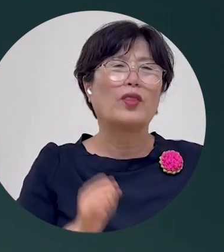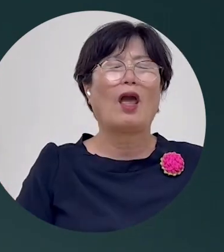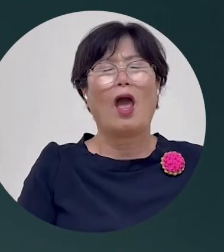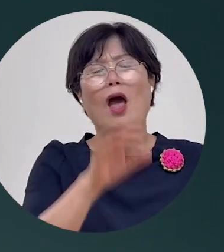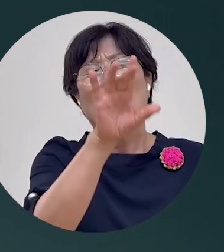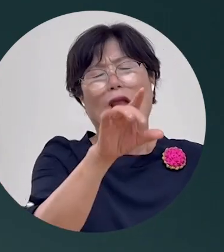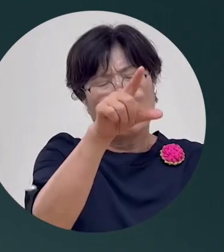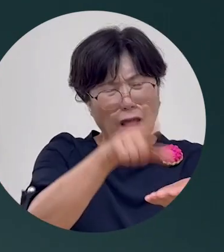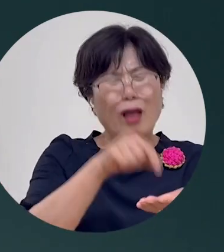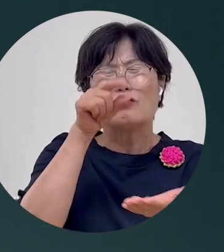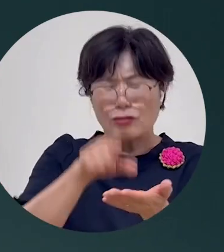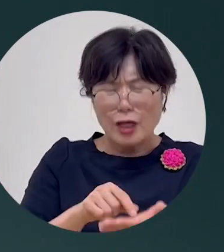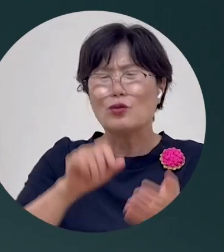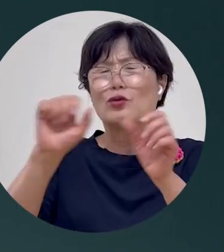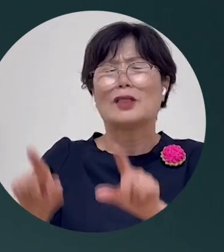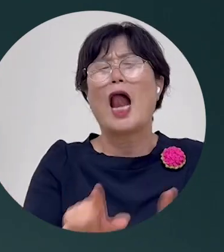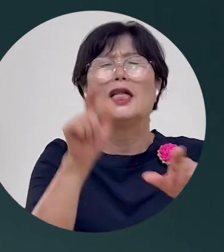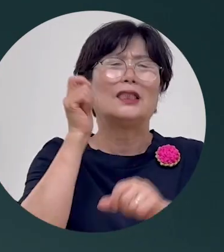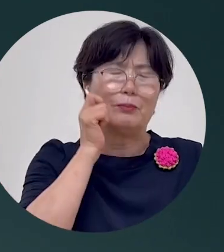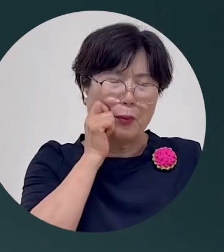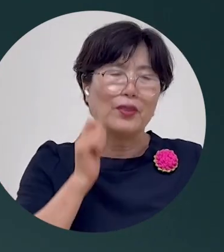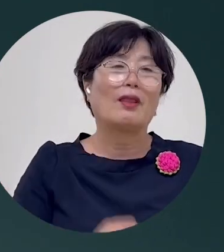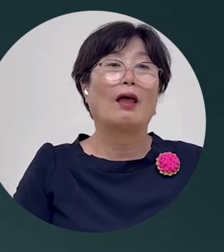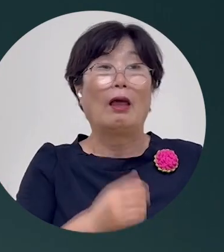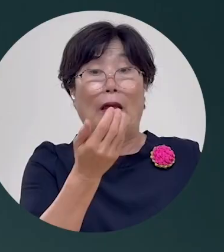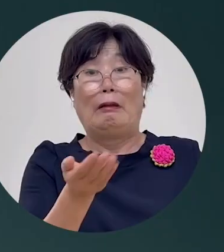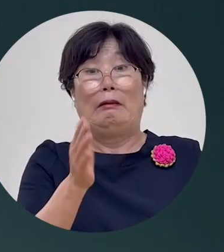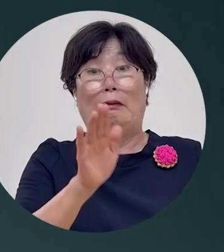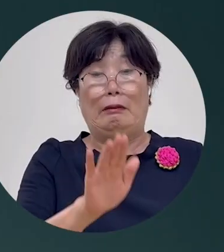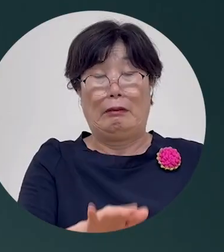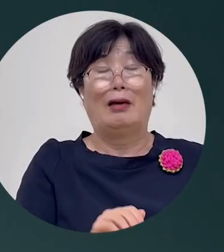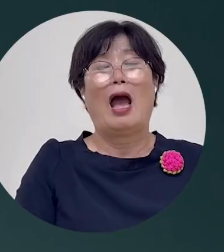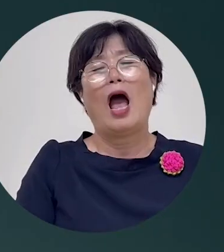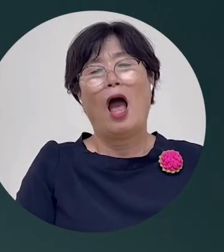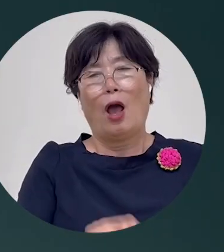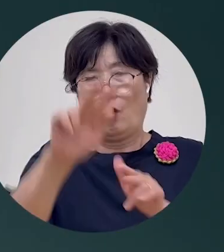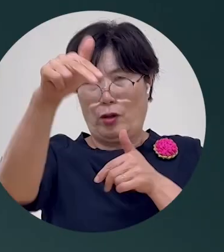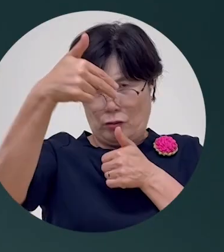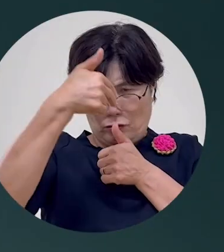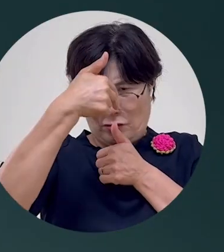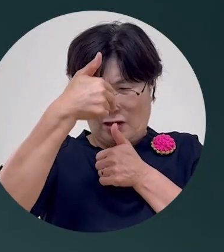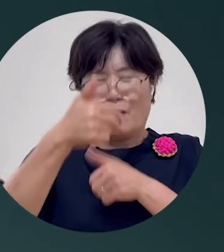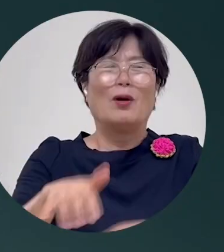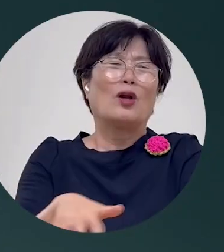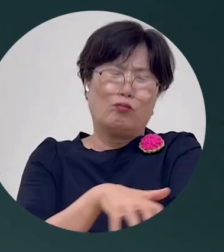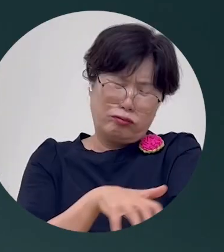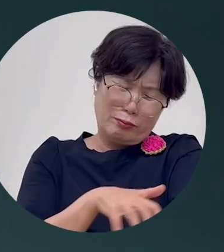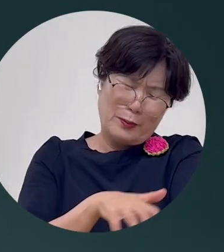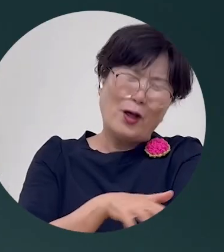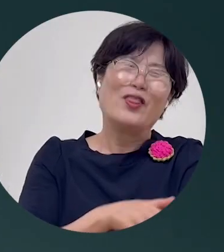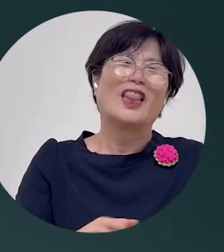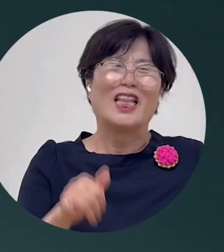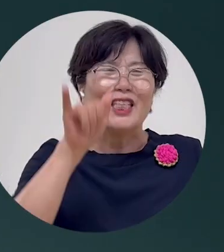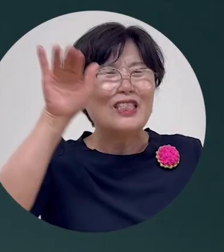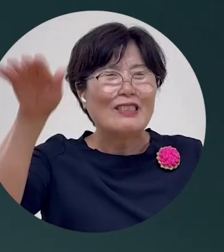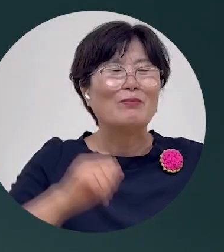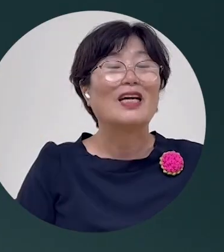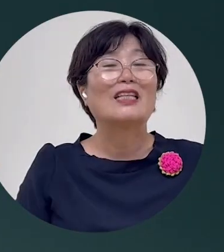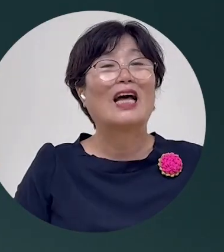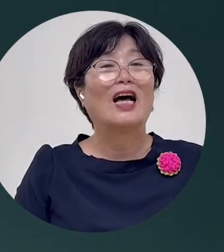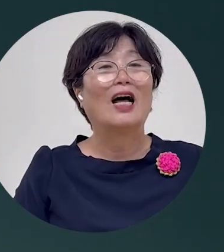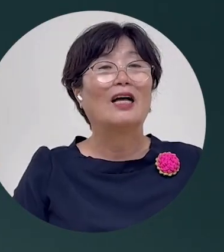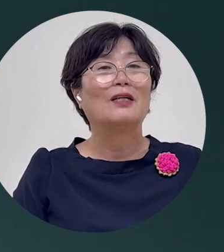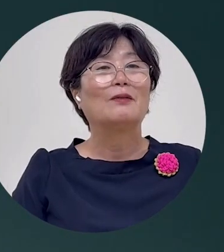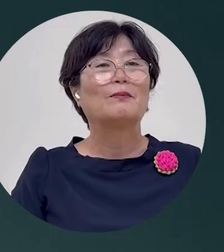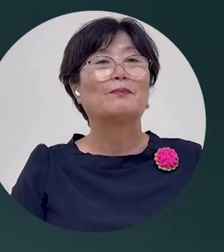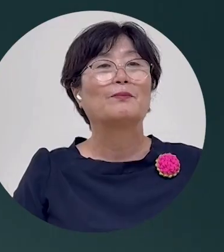살 수도 없습니다. 하지만 매우 불편하죠. 하나님 앞에서 사는 것이.